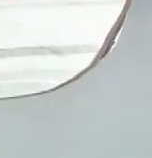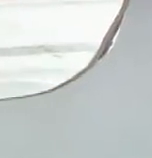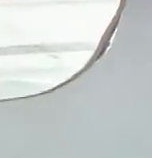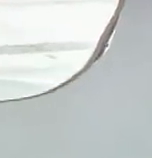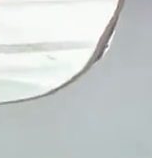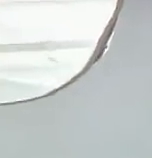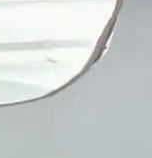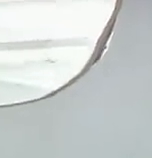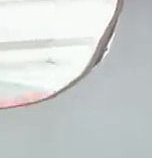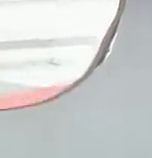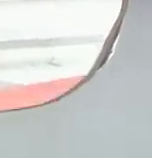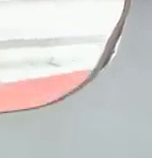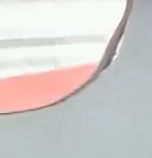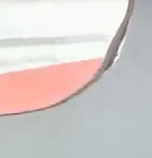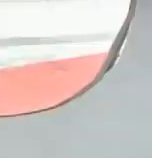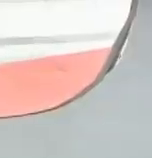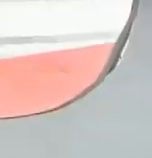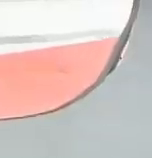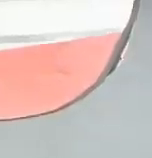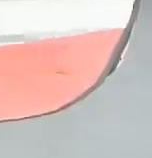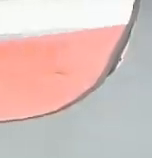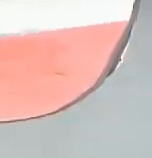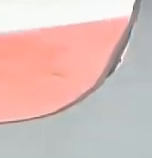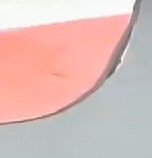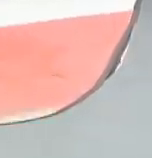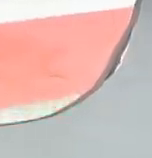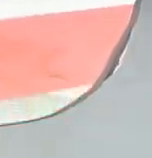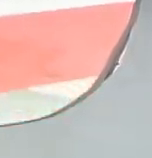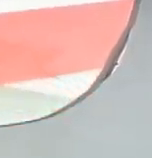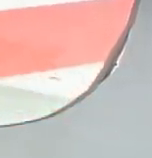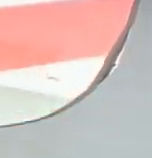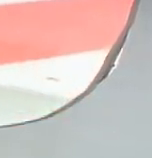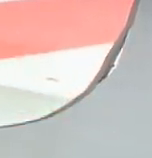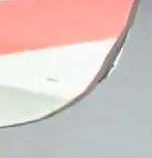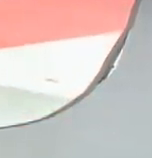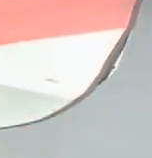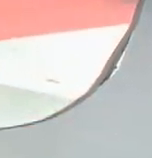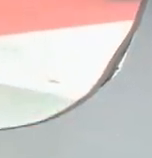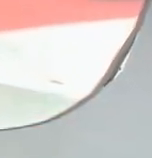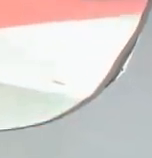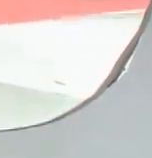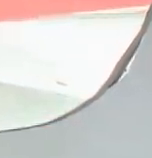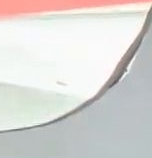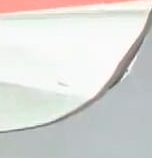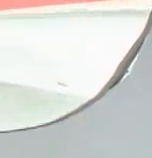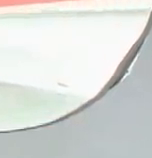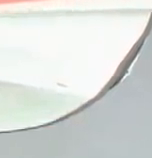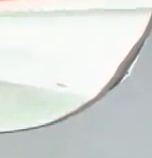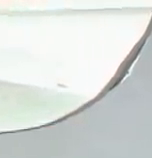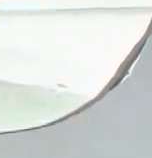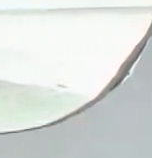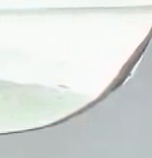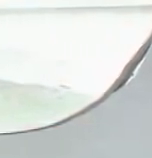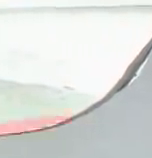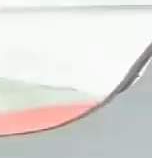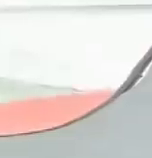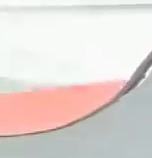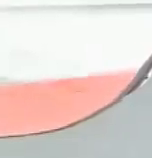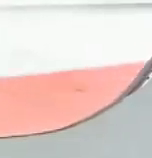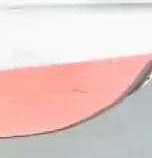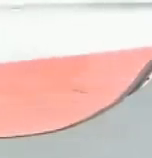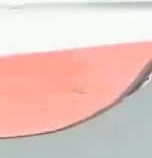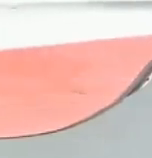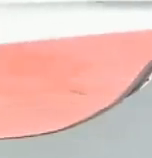Abyog. Ayon kay Flo Pearl Bartolome Abyog, 5 silang magkakaanak na tinamaan ng